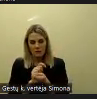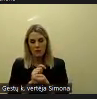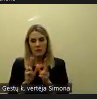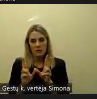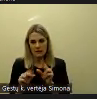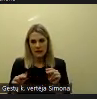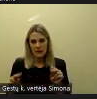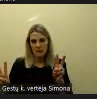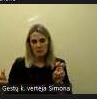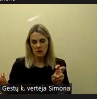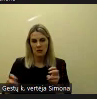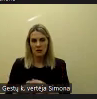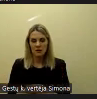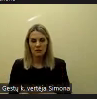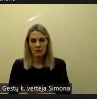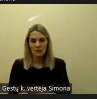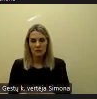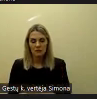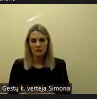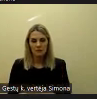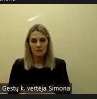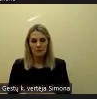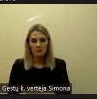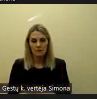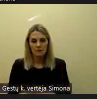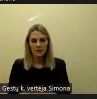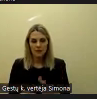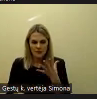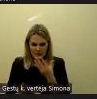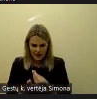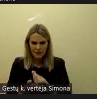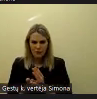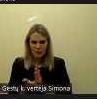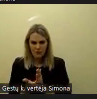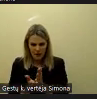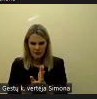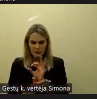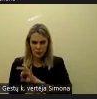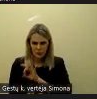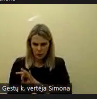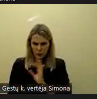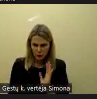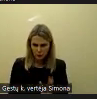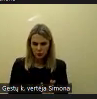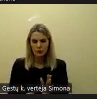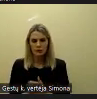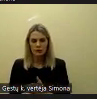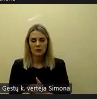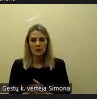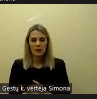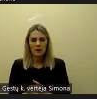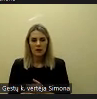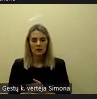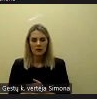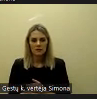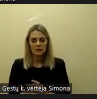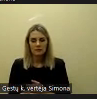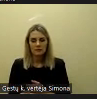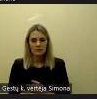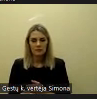kad tai būtų įgyvendinta savo pačių praktikoje ir būtų generuoti pokyčiai, o